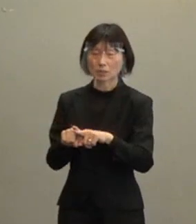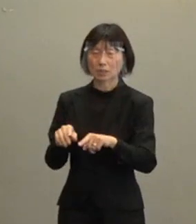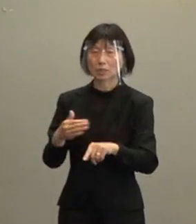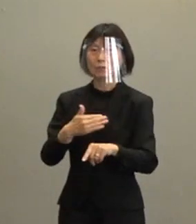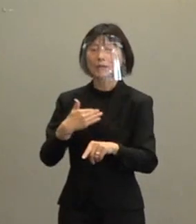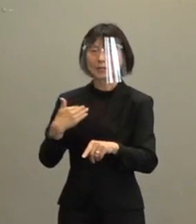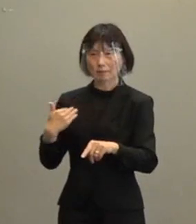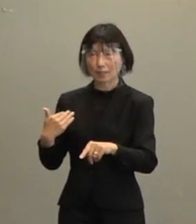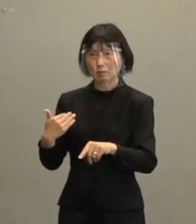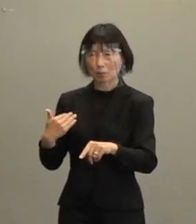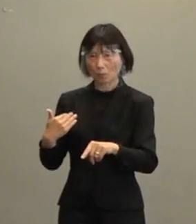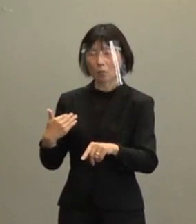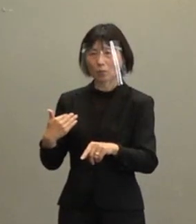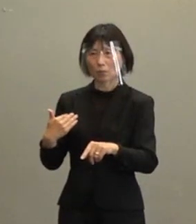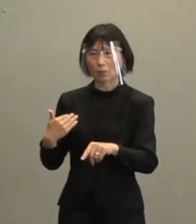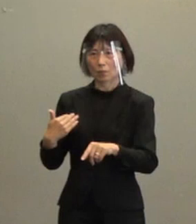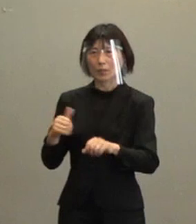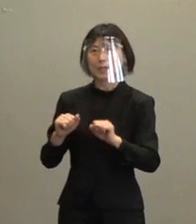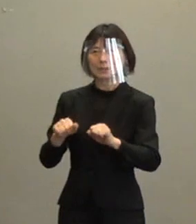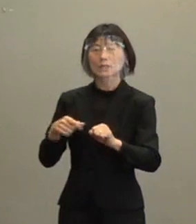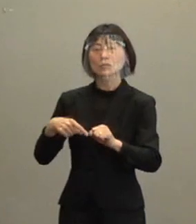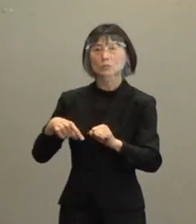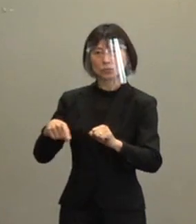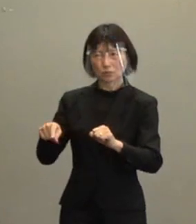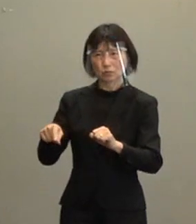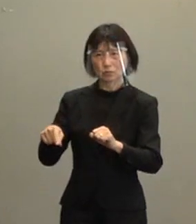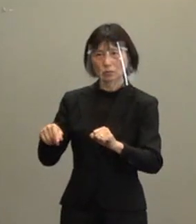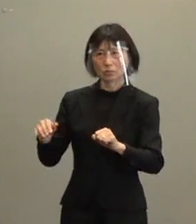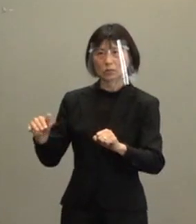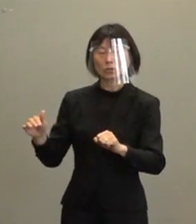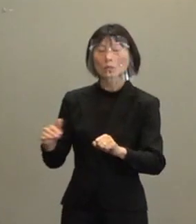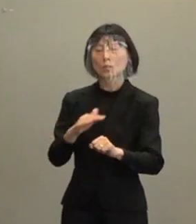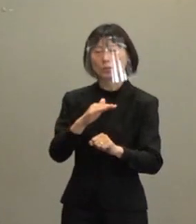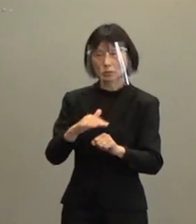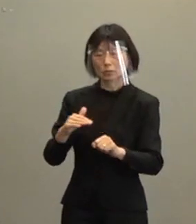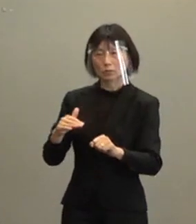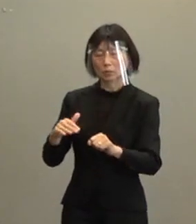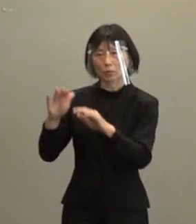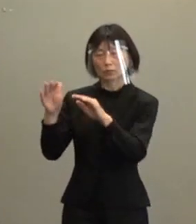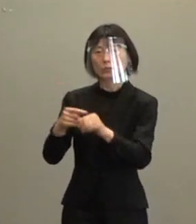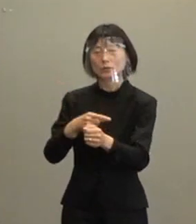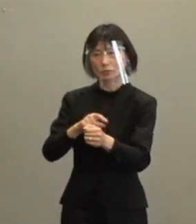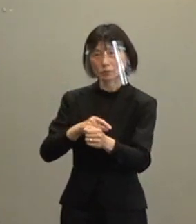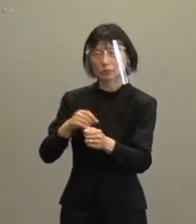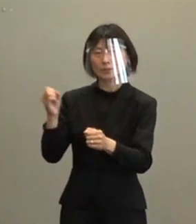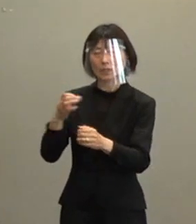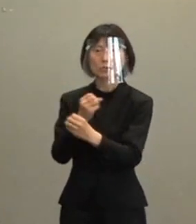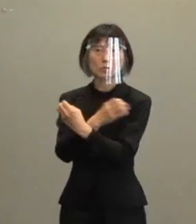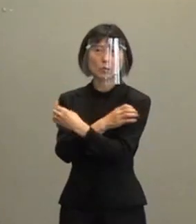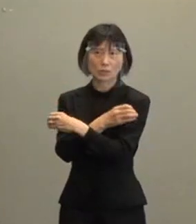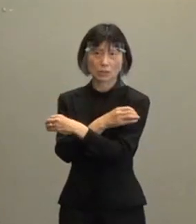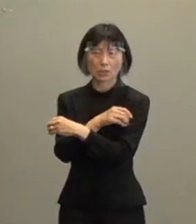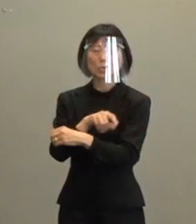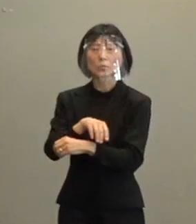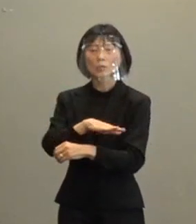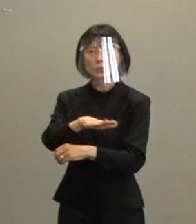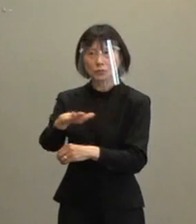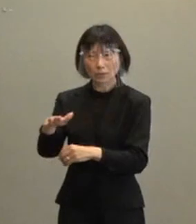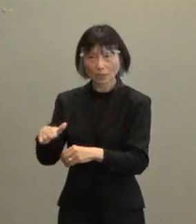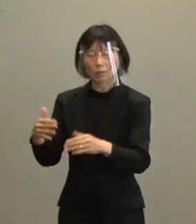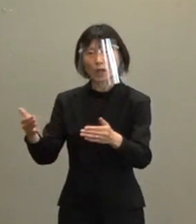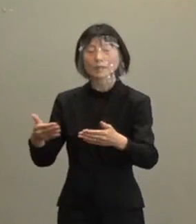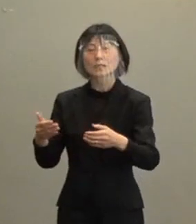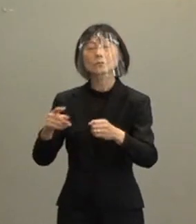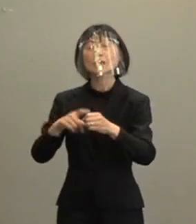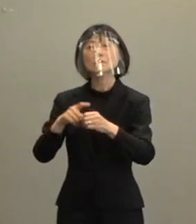ヤーという認識のもとでですね、その洋上風力発電というのは、例えば銚子であれば銚子やその周辺の発展のために資する